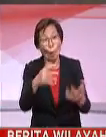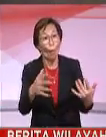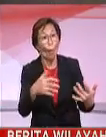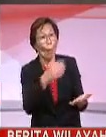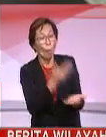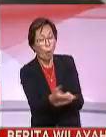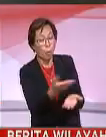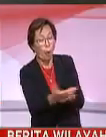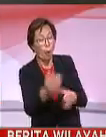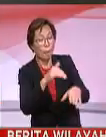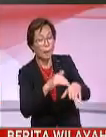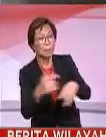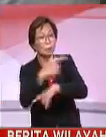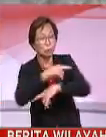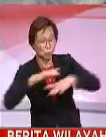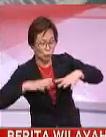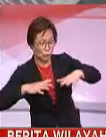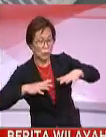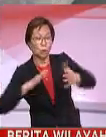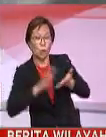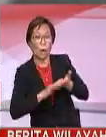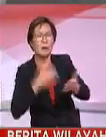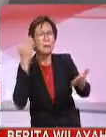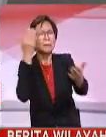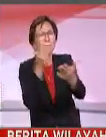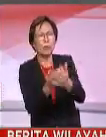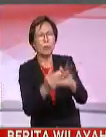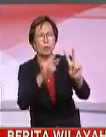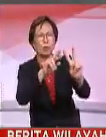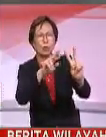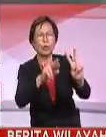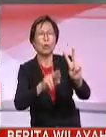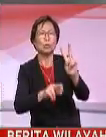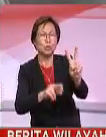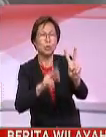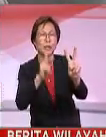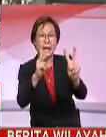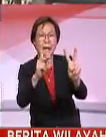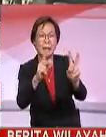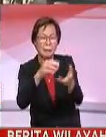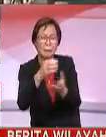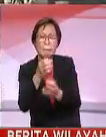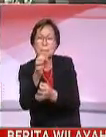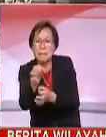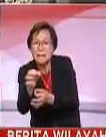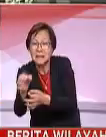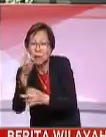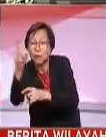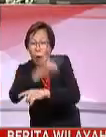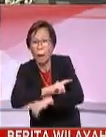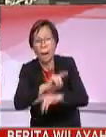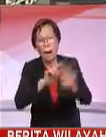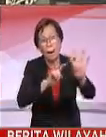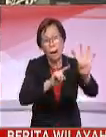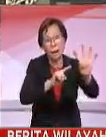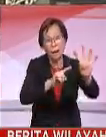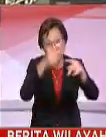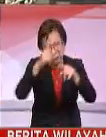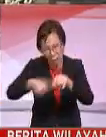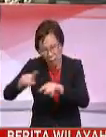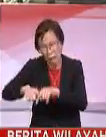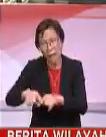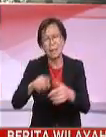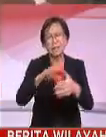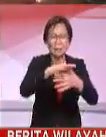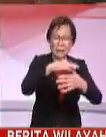tinggi pada cuti sekolah, malah boleh mencecah sehingga 2,000 biji sehari. Menariknya, empat jenis tomo beliau,